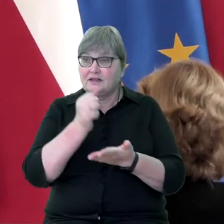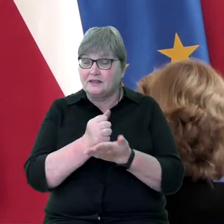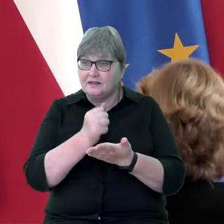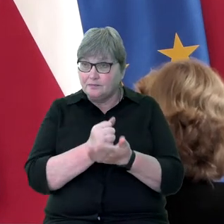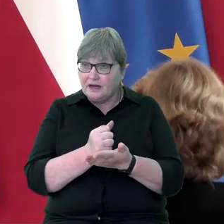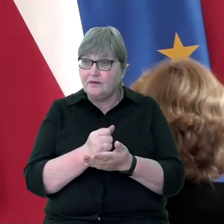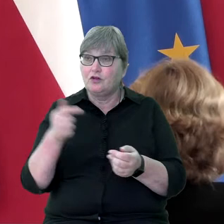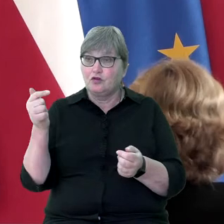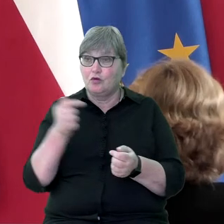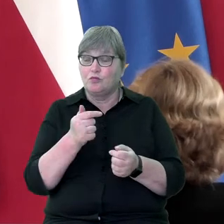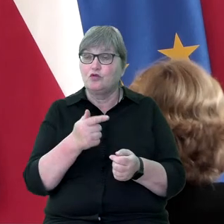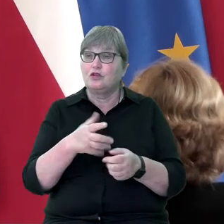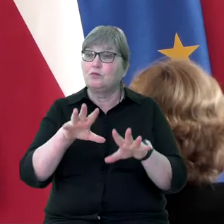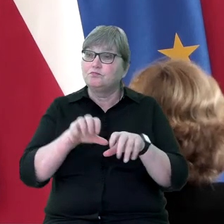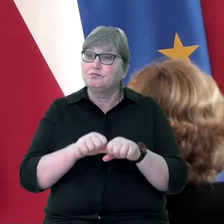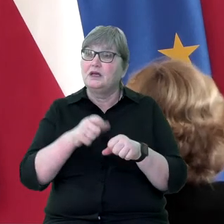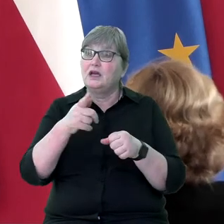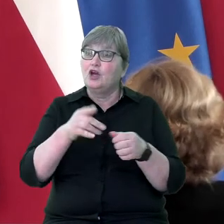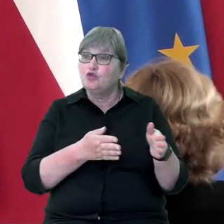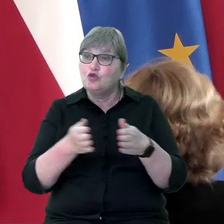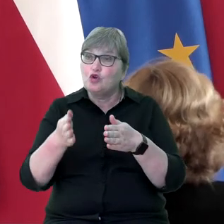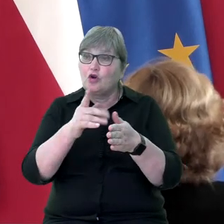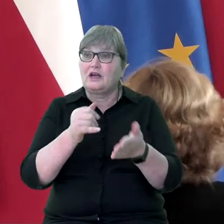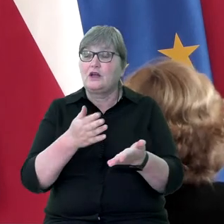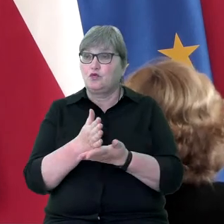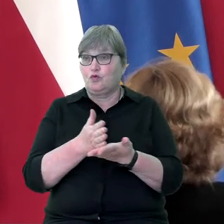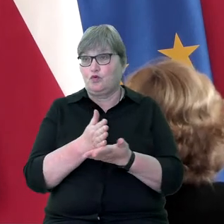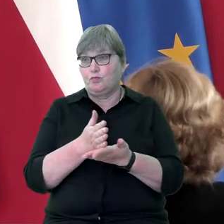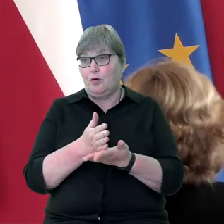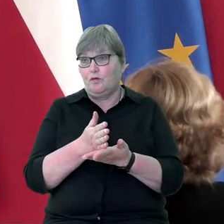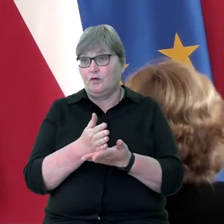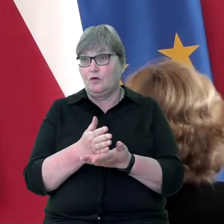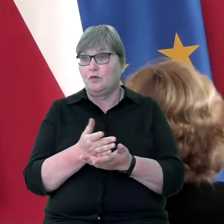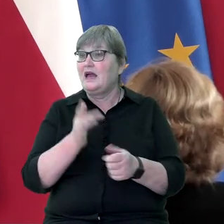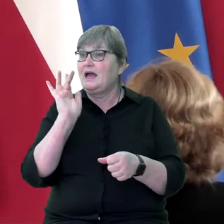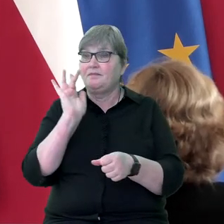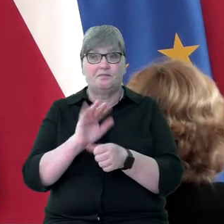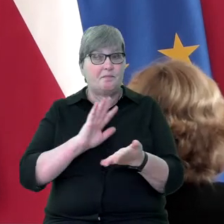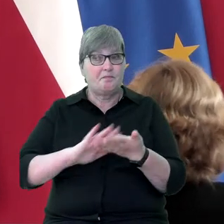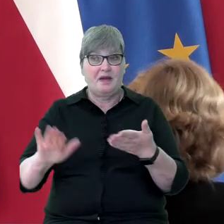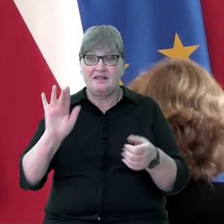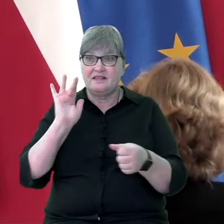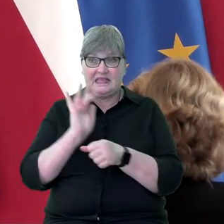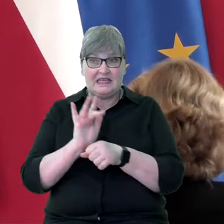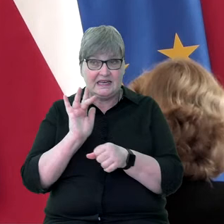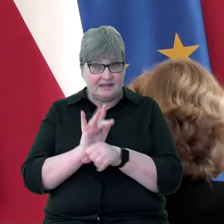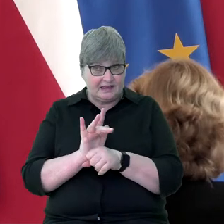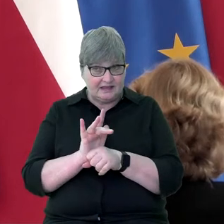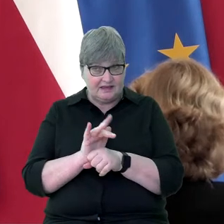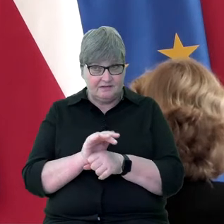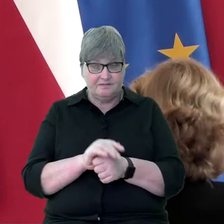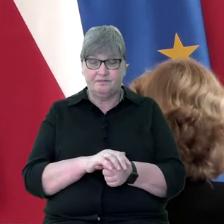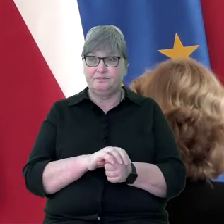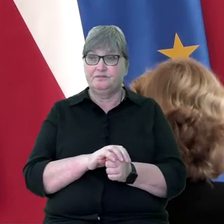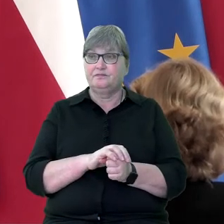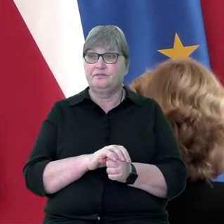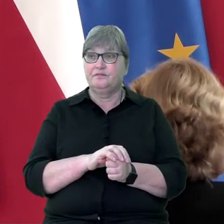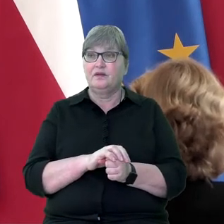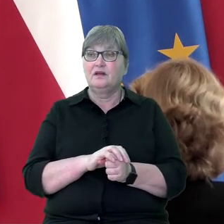kwestiach osobistych i służbowych, wstrzymywanie się od wszelkiej krytyki wobec władz przełożonych,